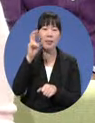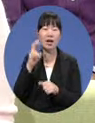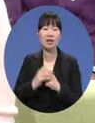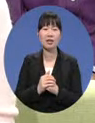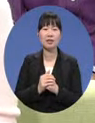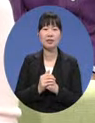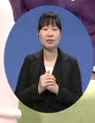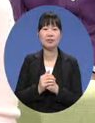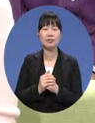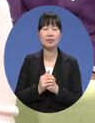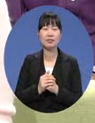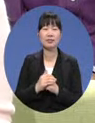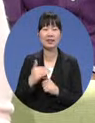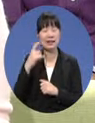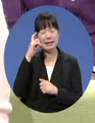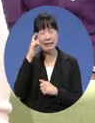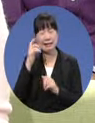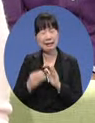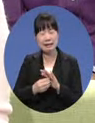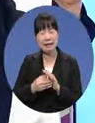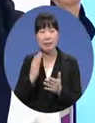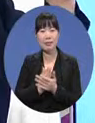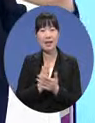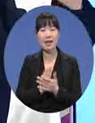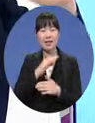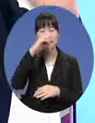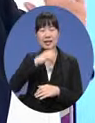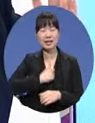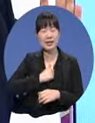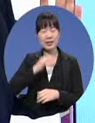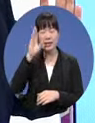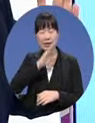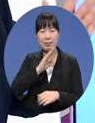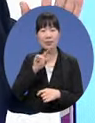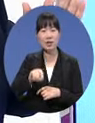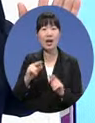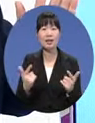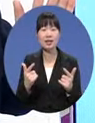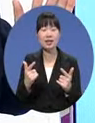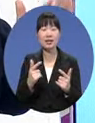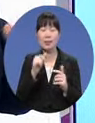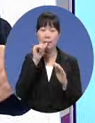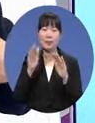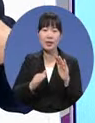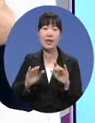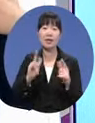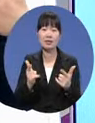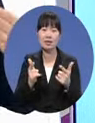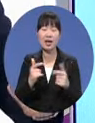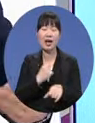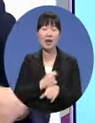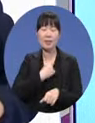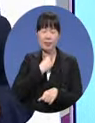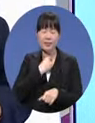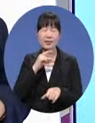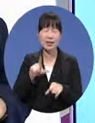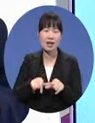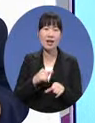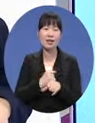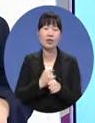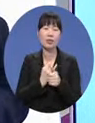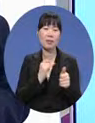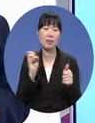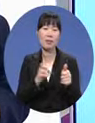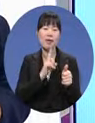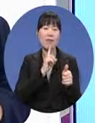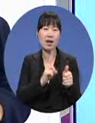뭐라 할까를 깨세요. 계산하지 말고 뭐 하지 마시고 자존심 상하는 거 아니에요. 절대로. 그래서 하고 싶을 때 하자. 근데